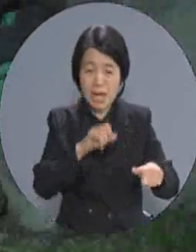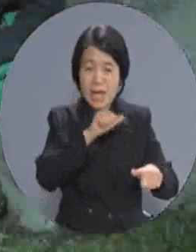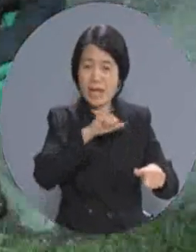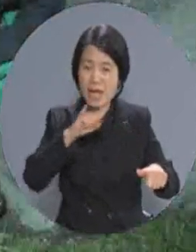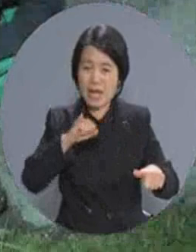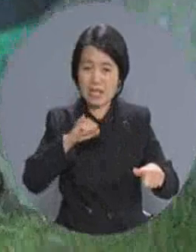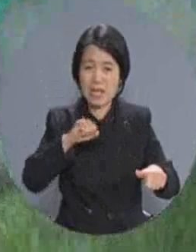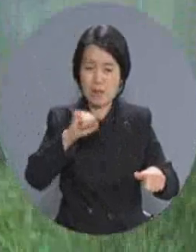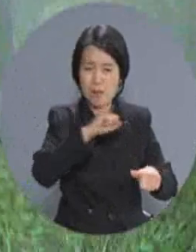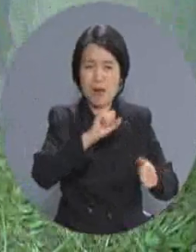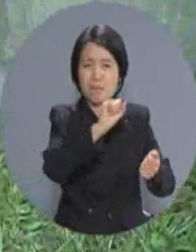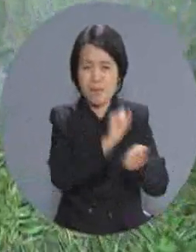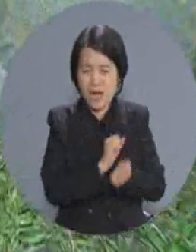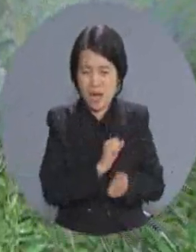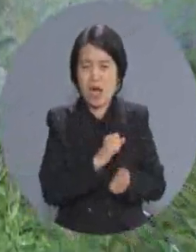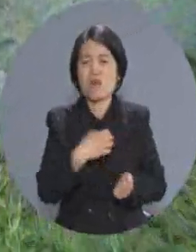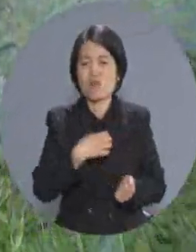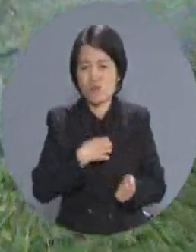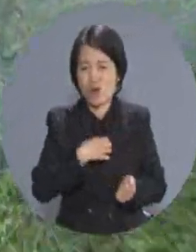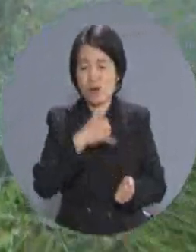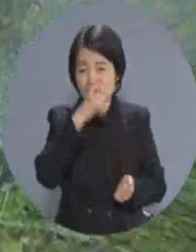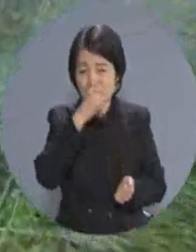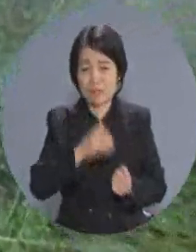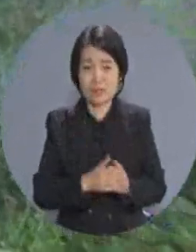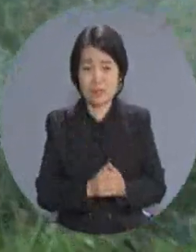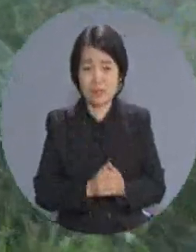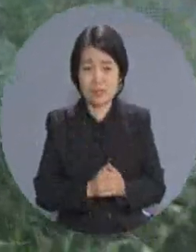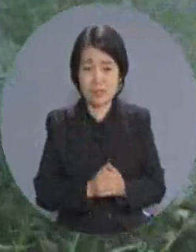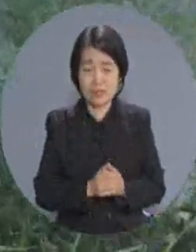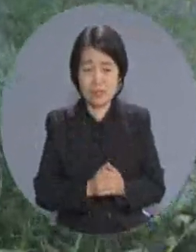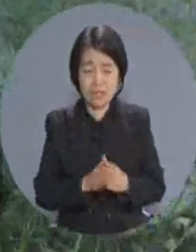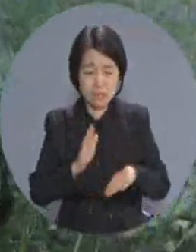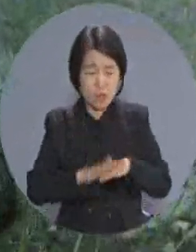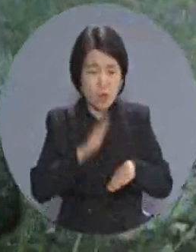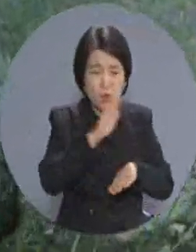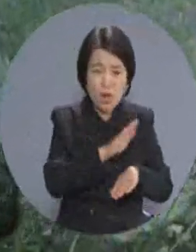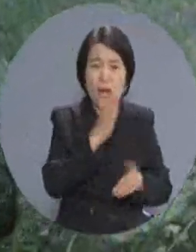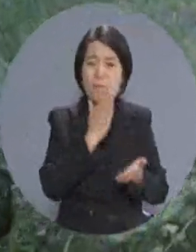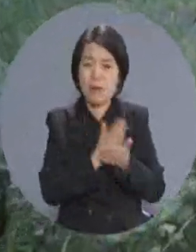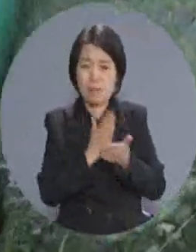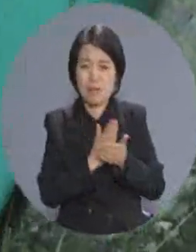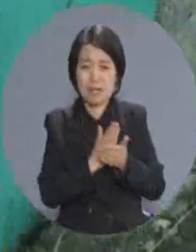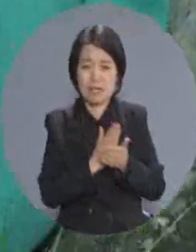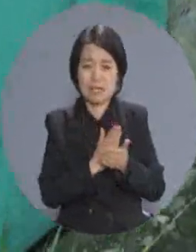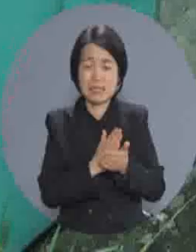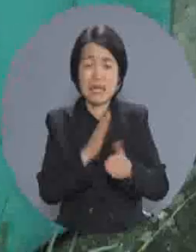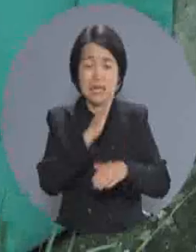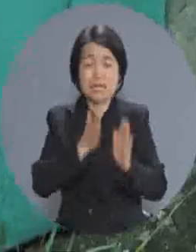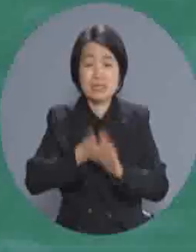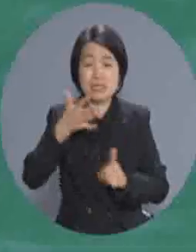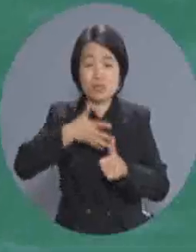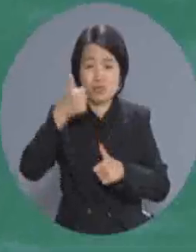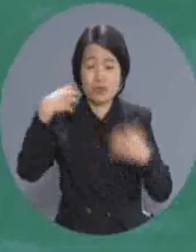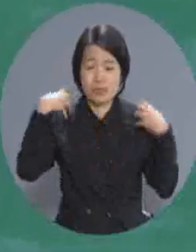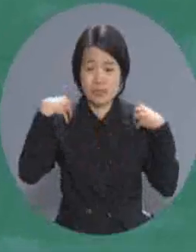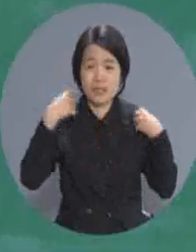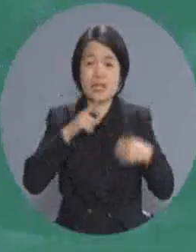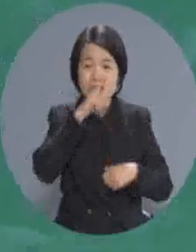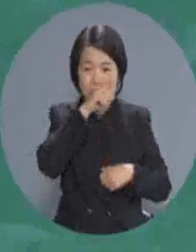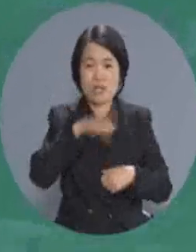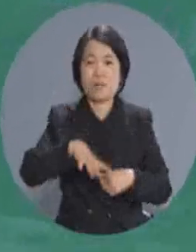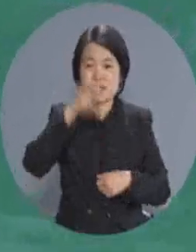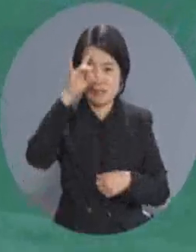인플루엔자와 같은 전염병에 걸릴 가능성이 있기 때문에 접촉하지 말고 해당 지역의 시군구청에 먼저 연락해야